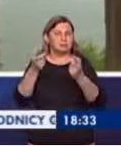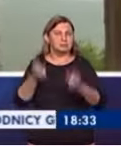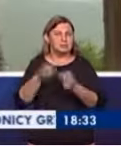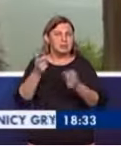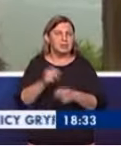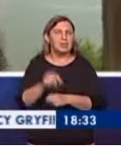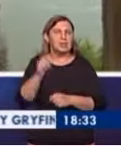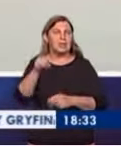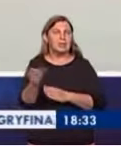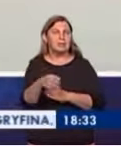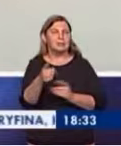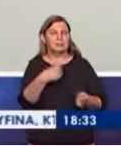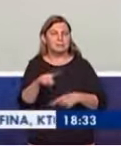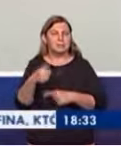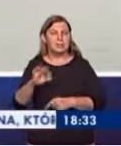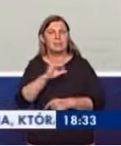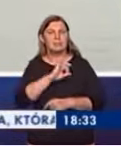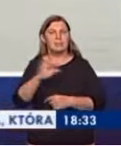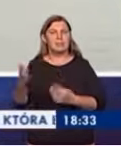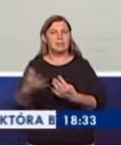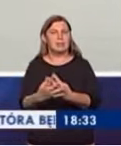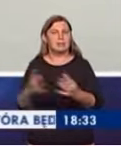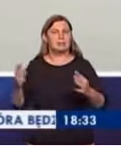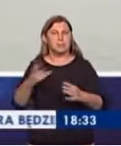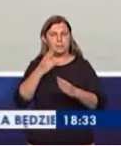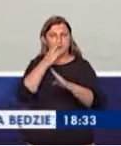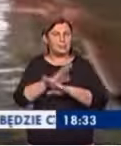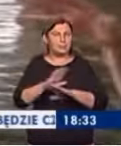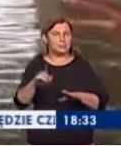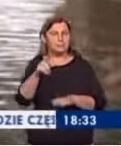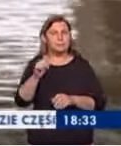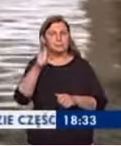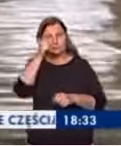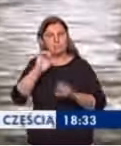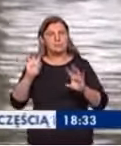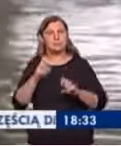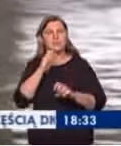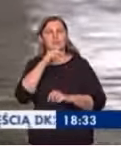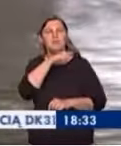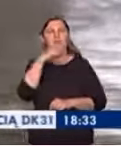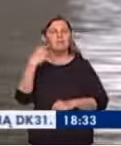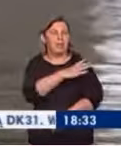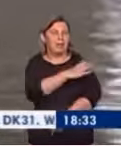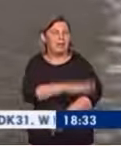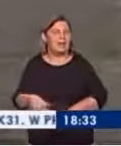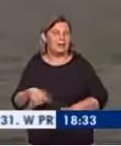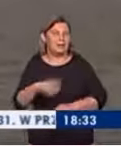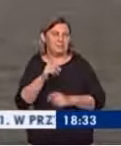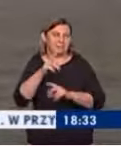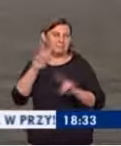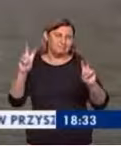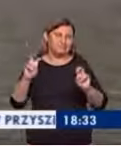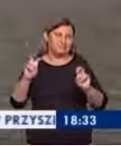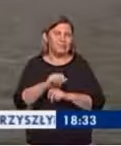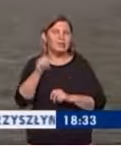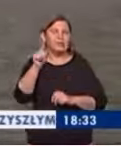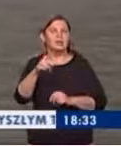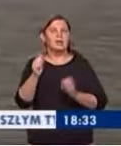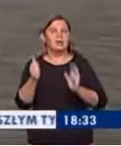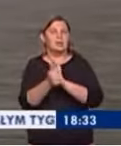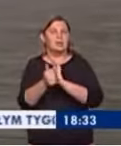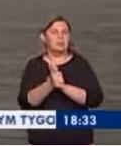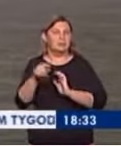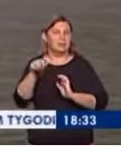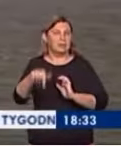ryb, pomagają takie specjalne zapory, które Państwu teraz pokażemy. To są tak zwane czerwone rękawy. 27 takich zapór w 16 miejscach na